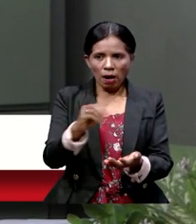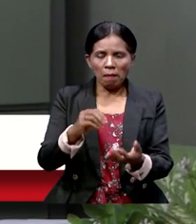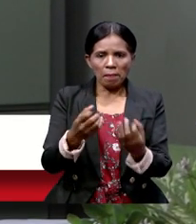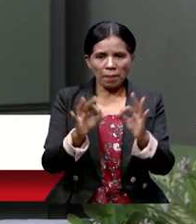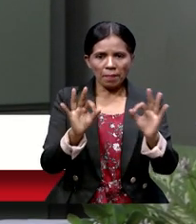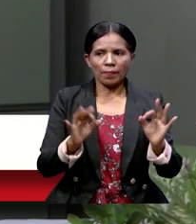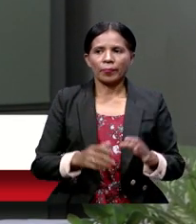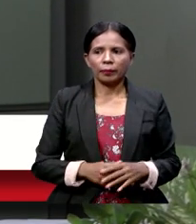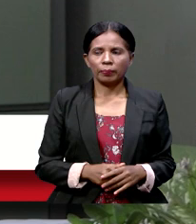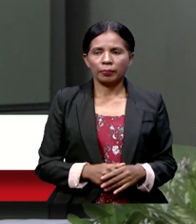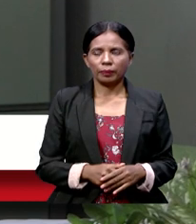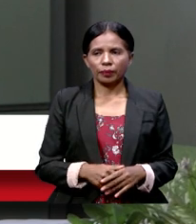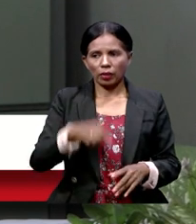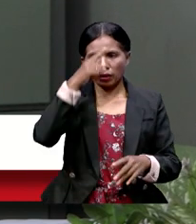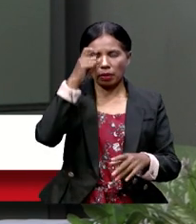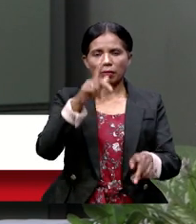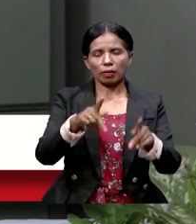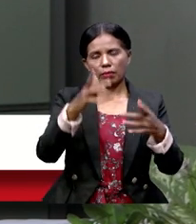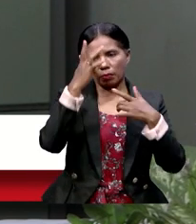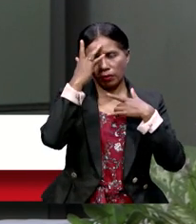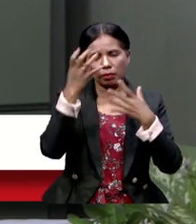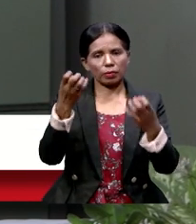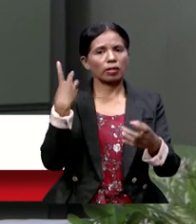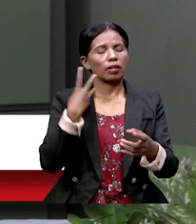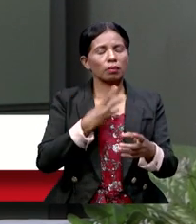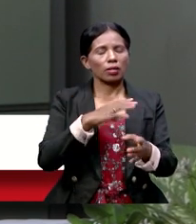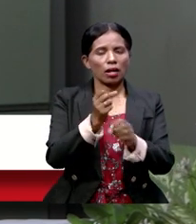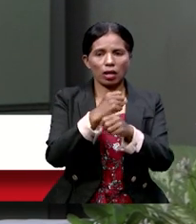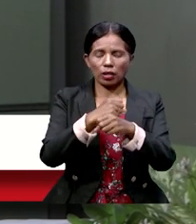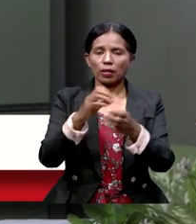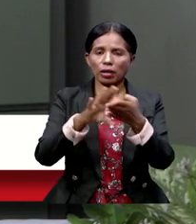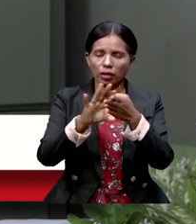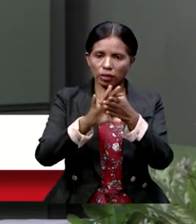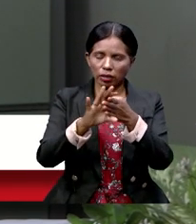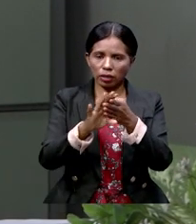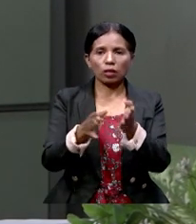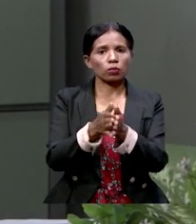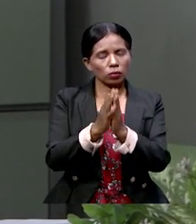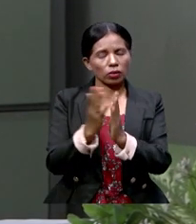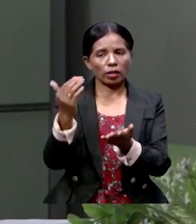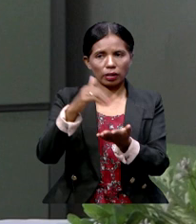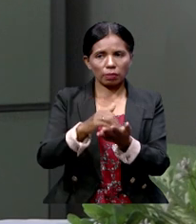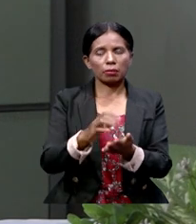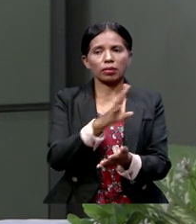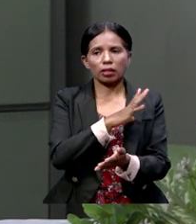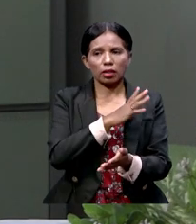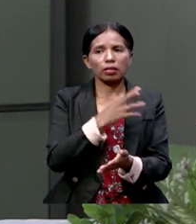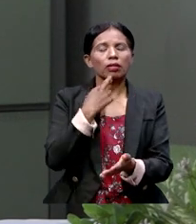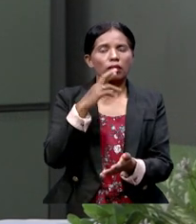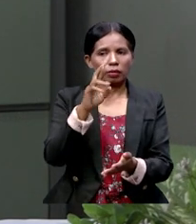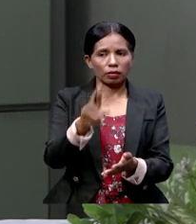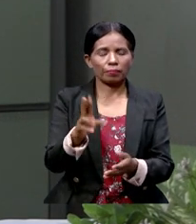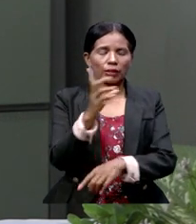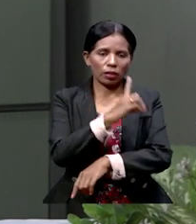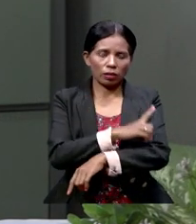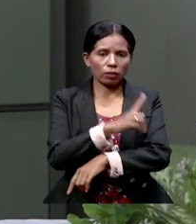hotu ni yang tanpa pasien barak ni ami halo pedido ulang pilih pali os dami si hein biasa sira responde mungkin lorong ida ruahan sana